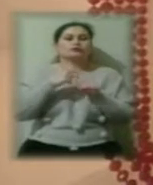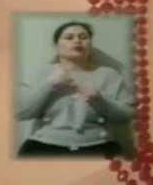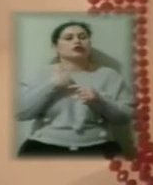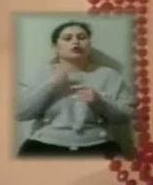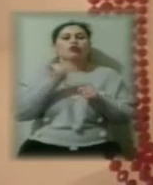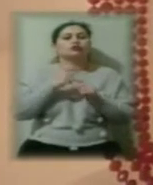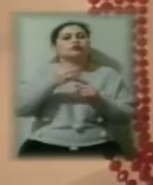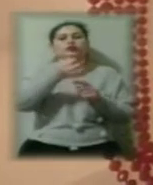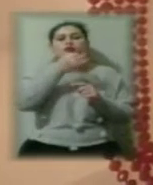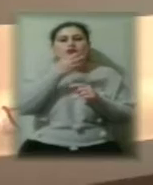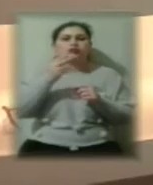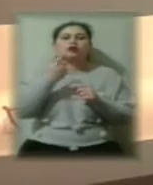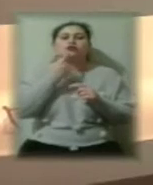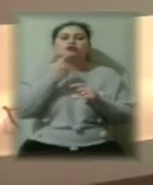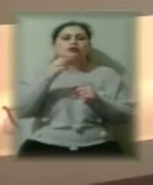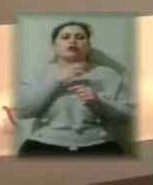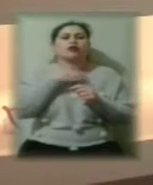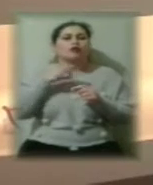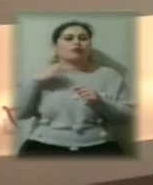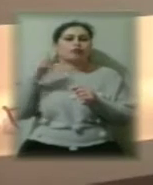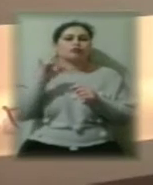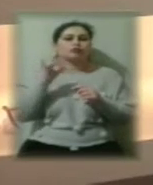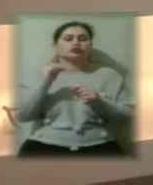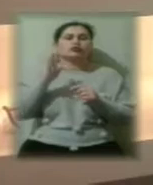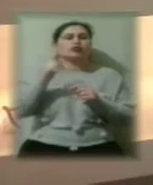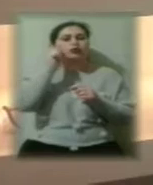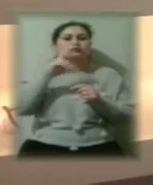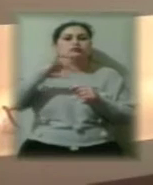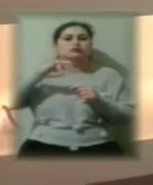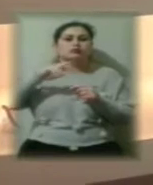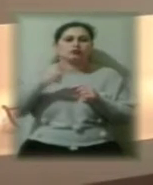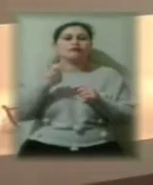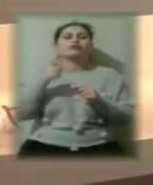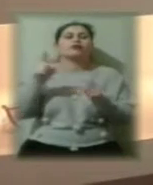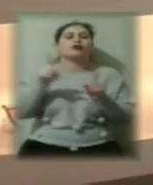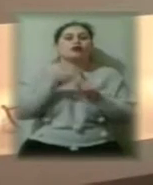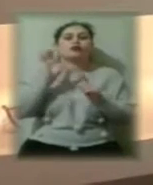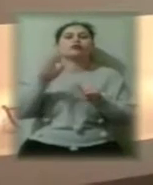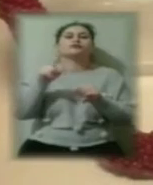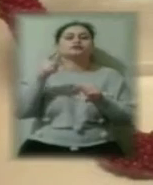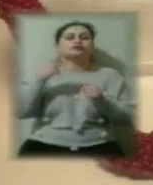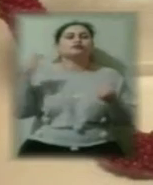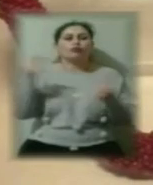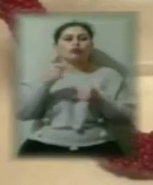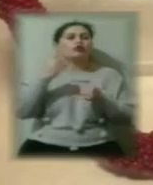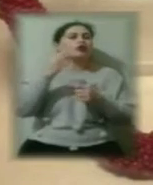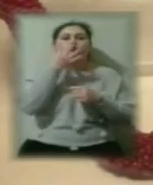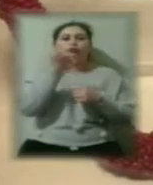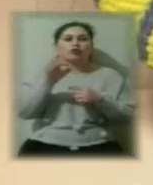сподобалися червоні буси в українському стилі, такі, що вони підійдуть до любого